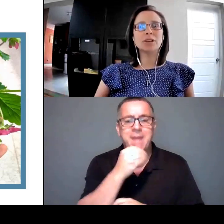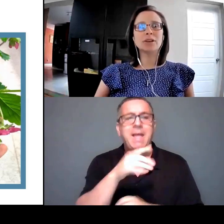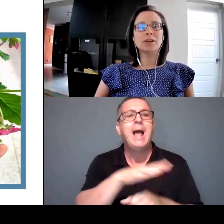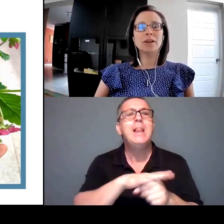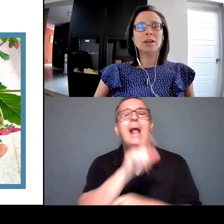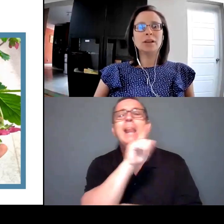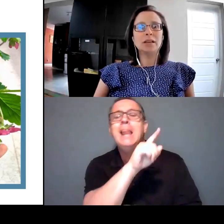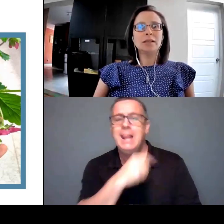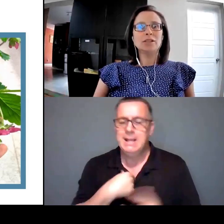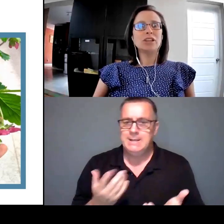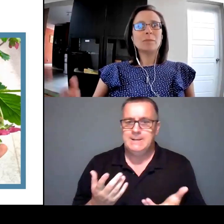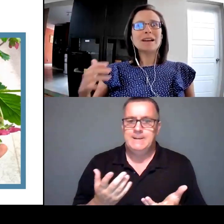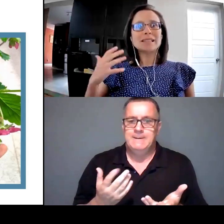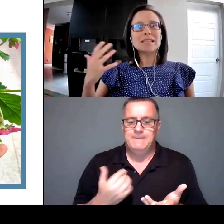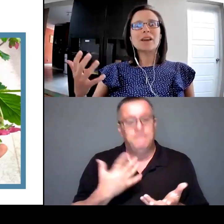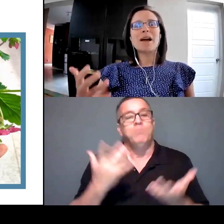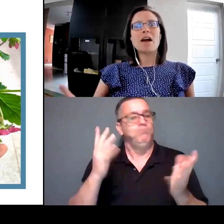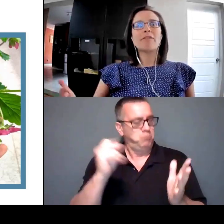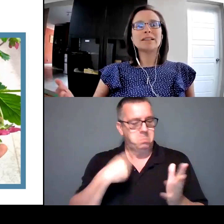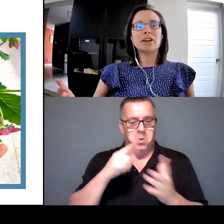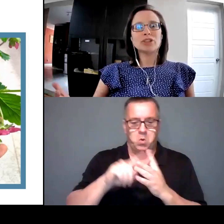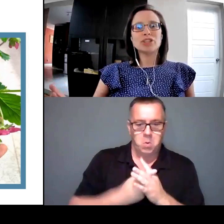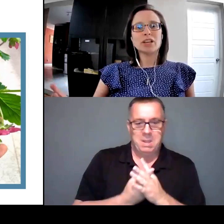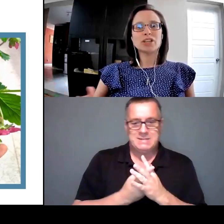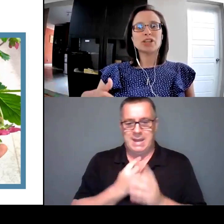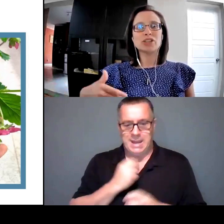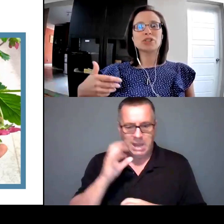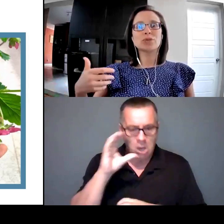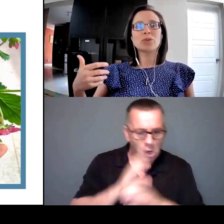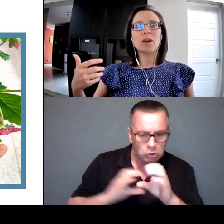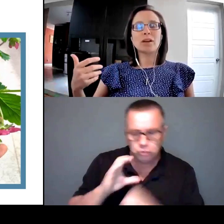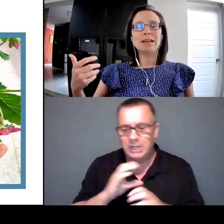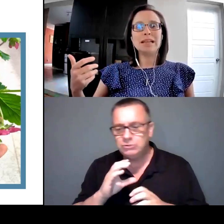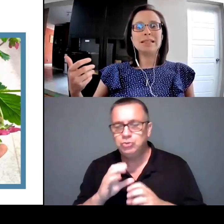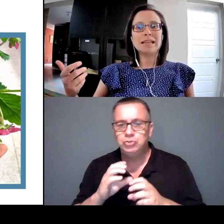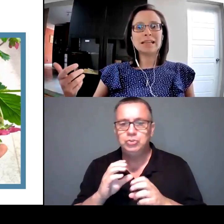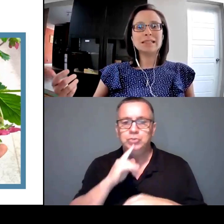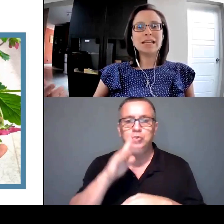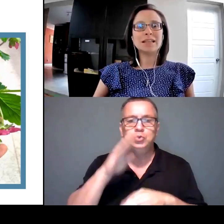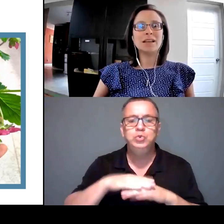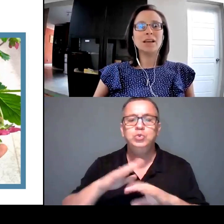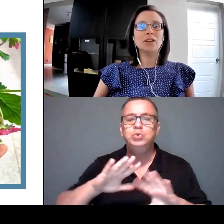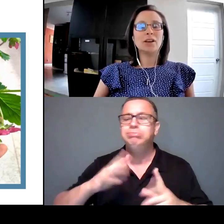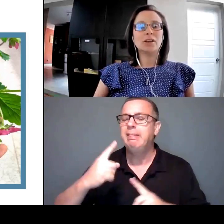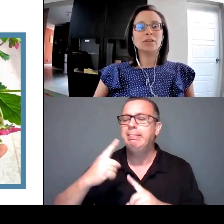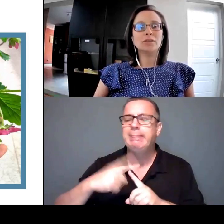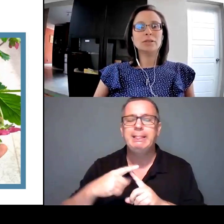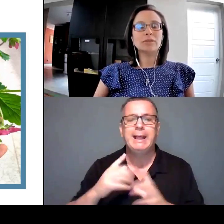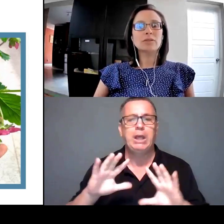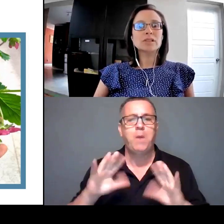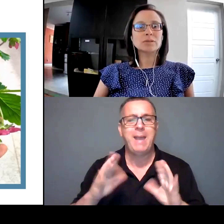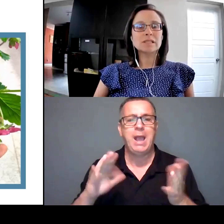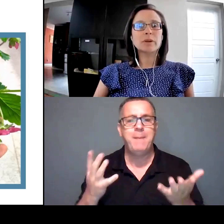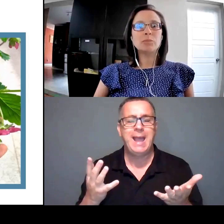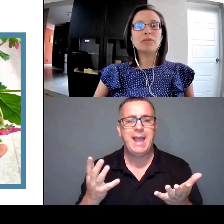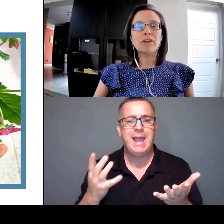Donc, j'ai commencé vraiment à faire des recherches sur les techniques, dans le fond,